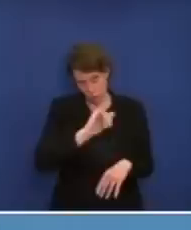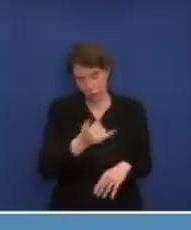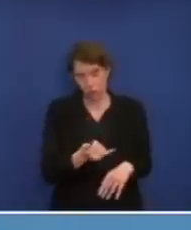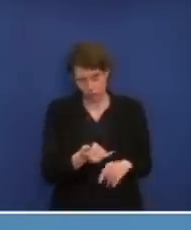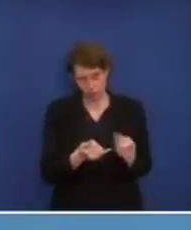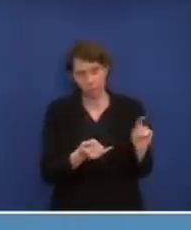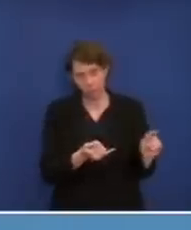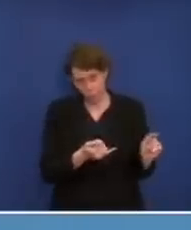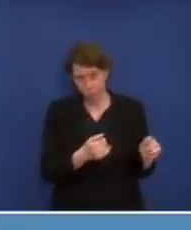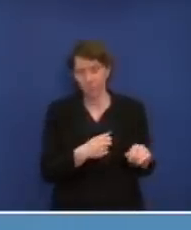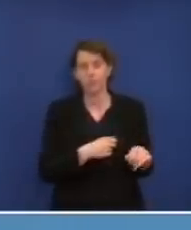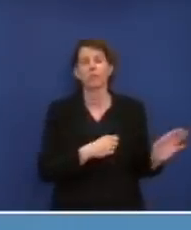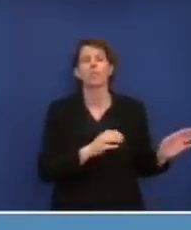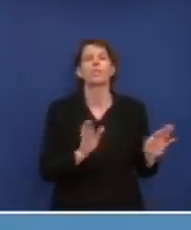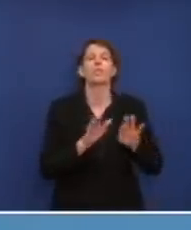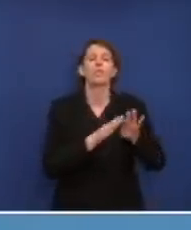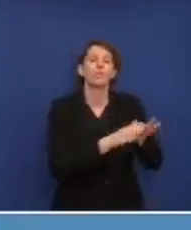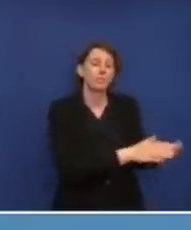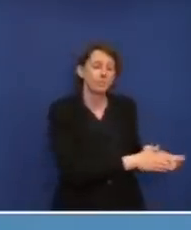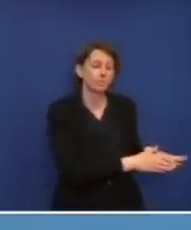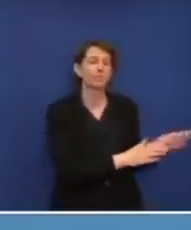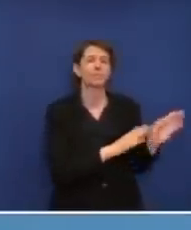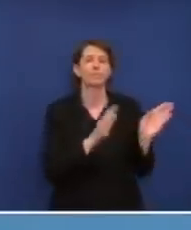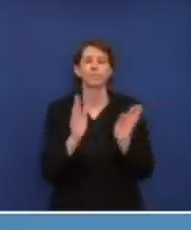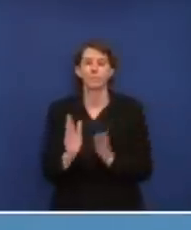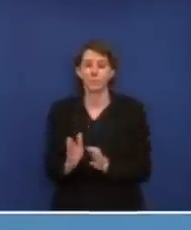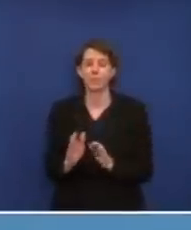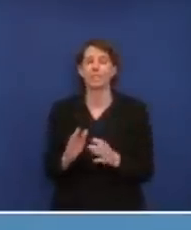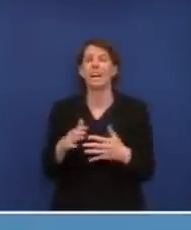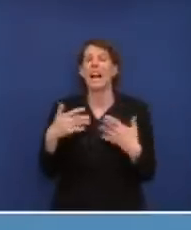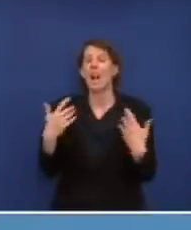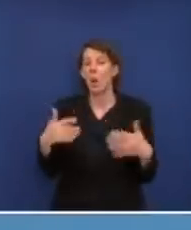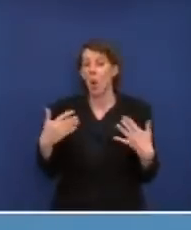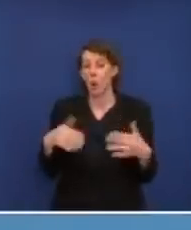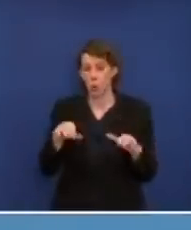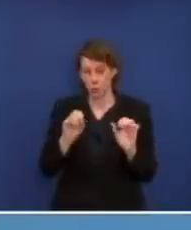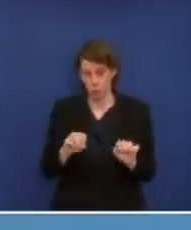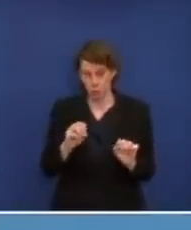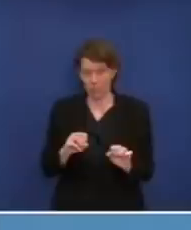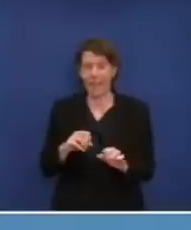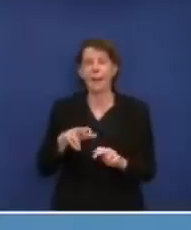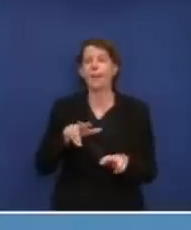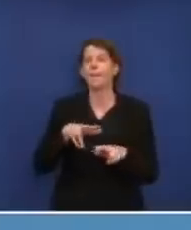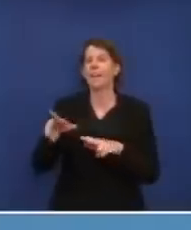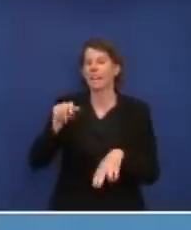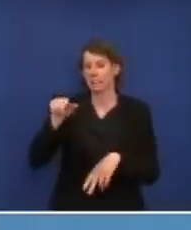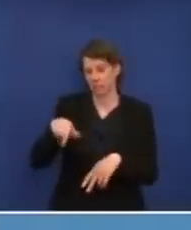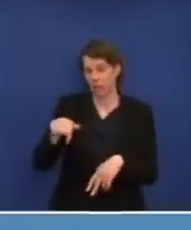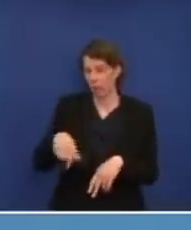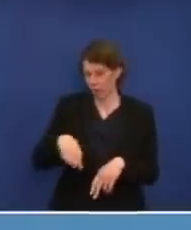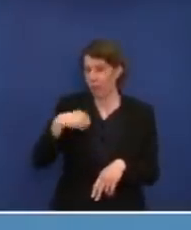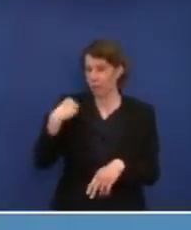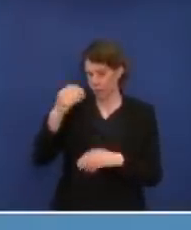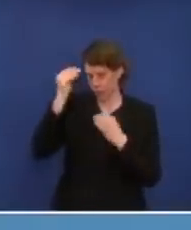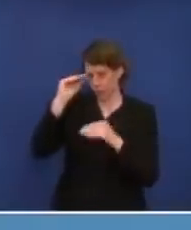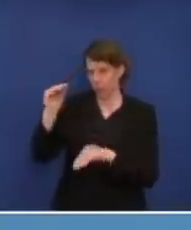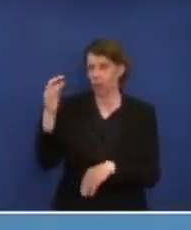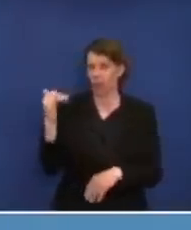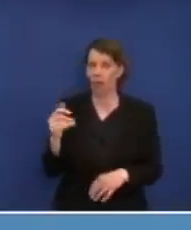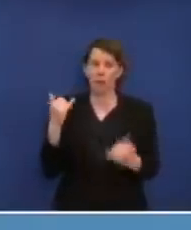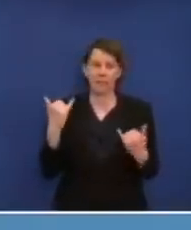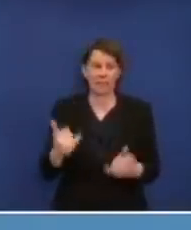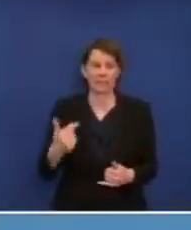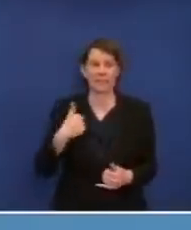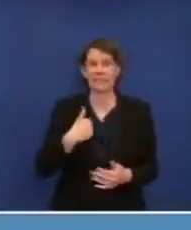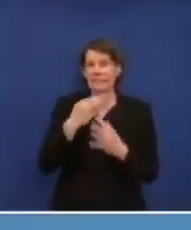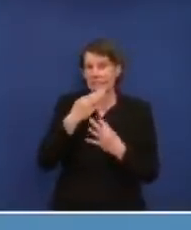fahren. Zu den möglichen Lockerungen, ja, da hat sich der Minister heute dazu geäußert. Das kann ich hier jetzt